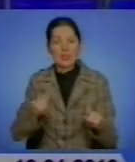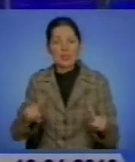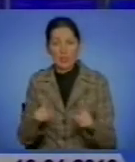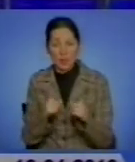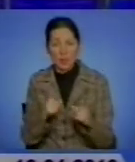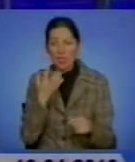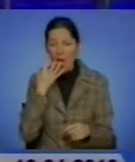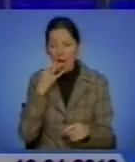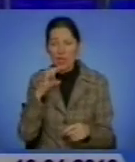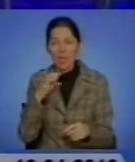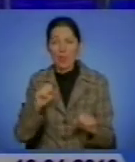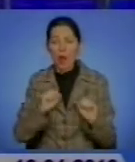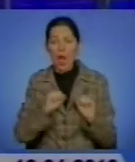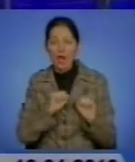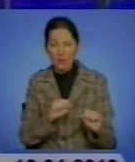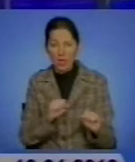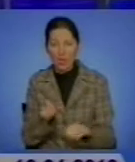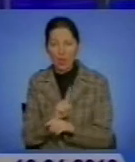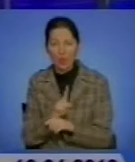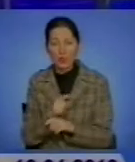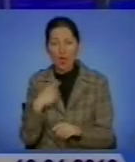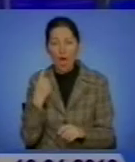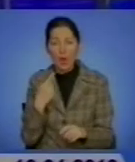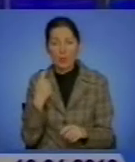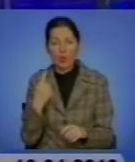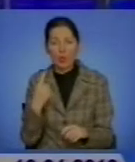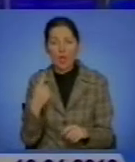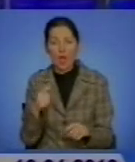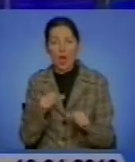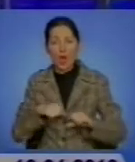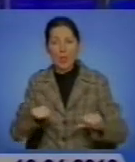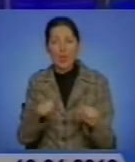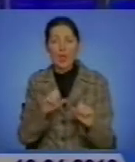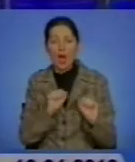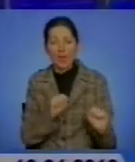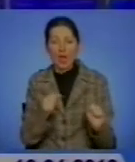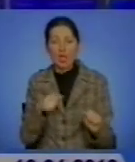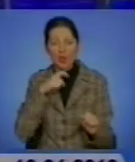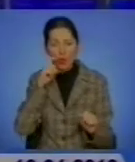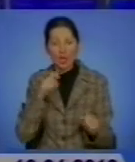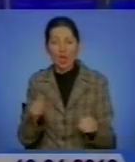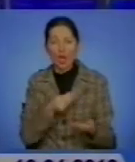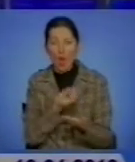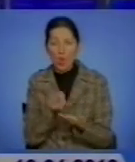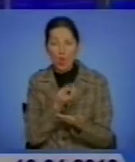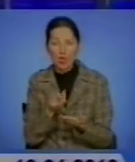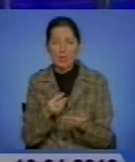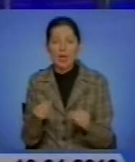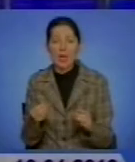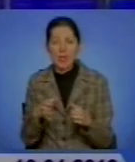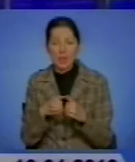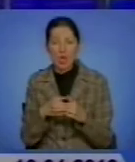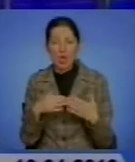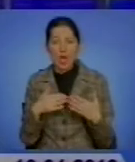на гарячому адвоката Тернопільської обласної колегії адвокатів України. Сюжет з сектора зв'язків з громадськістю УМВС України